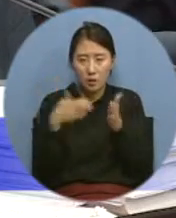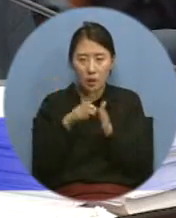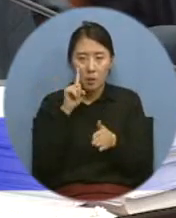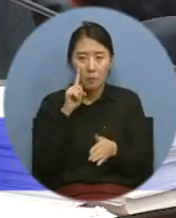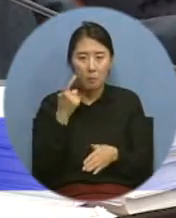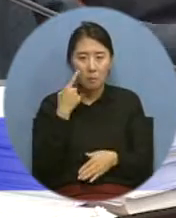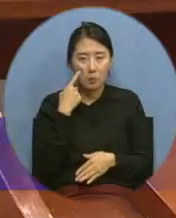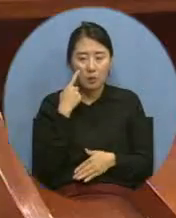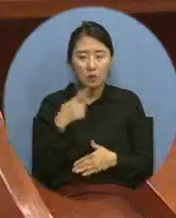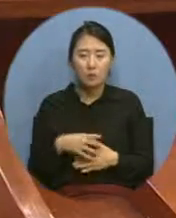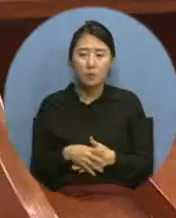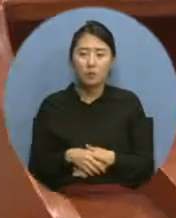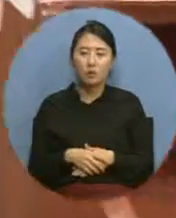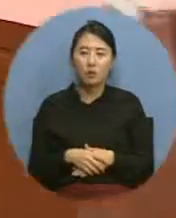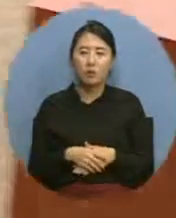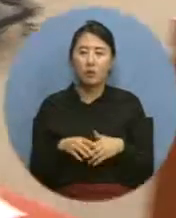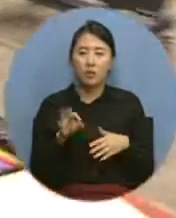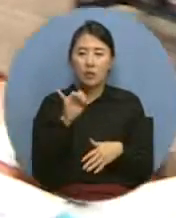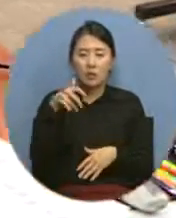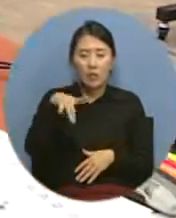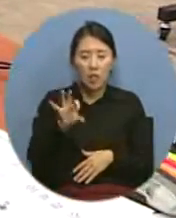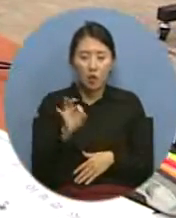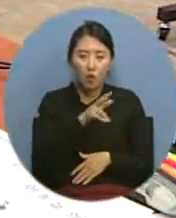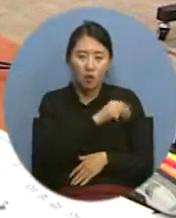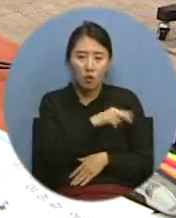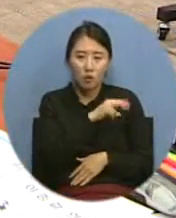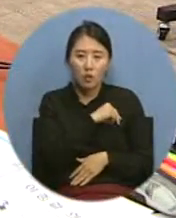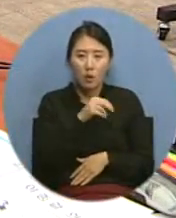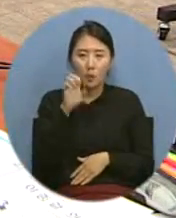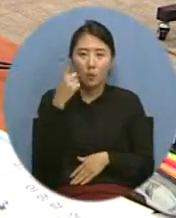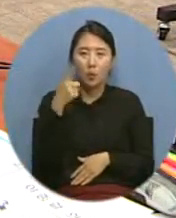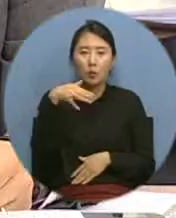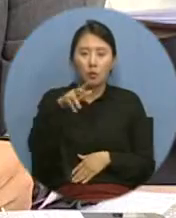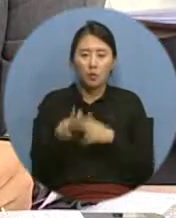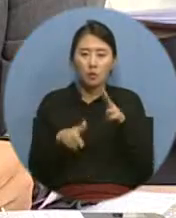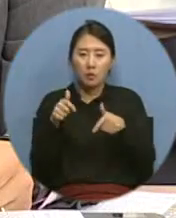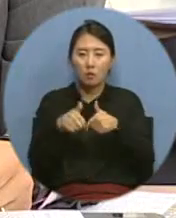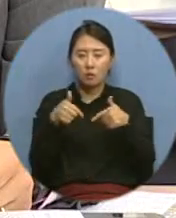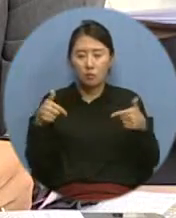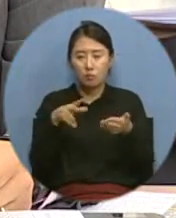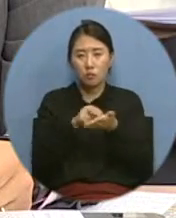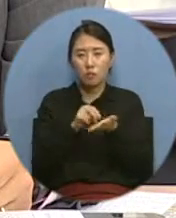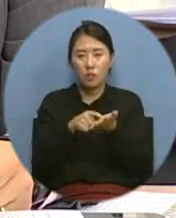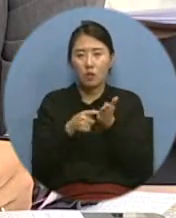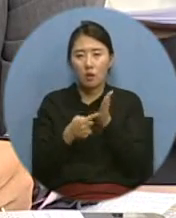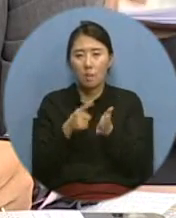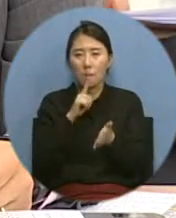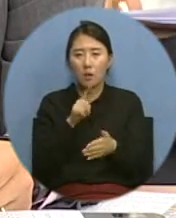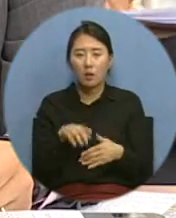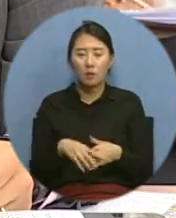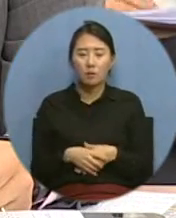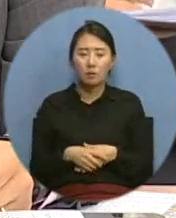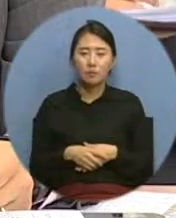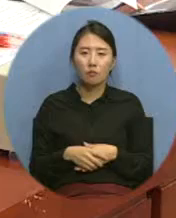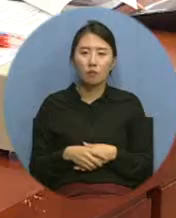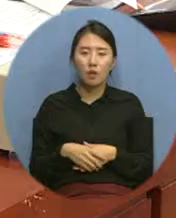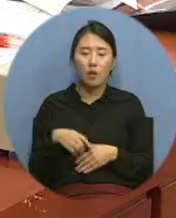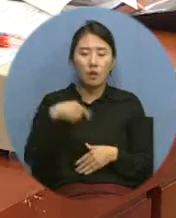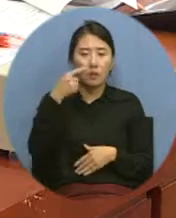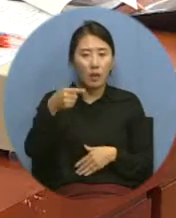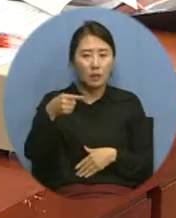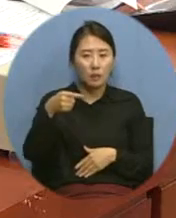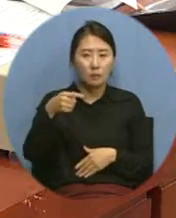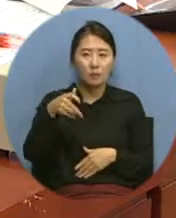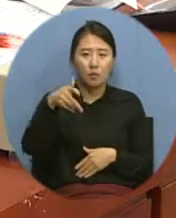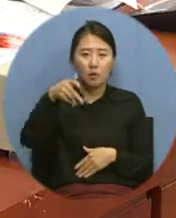시키고 있습니다 그래서 이재영 의원은 포털의 사업 확장 방식의 문제점을 지적했습니다 다음 카카오가